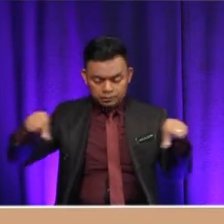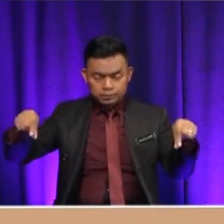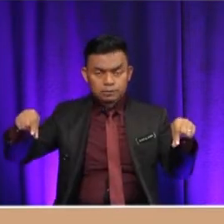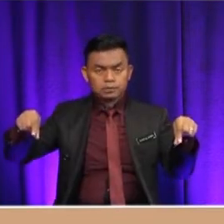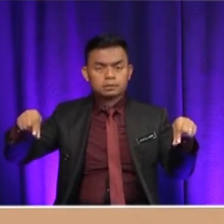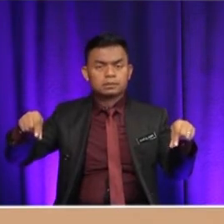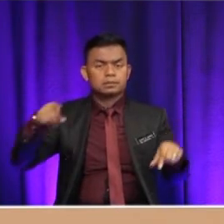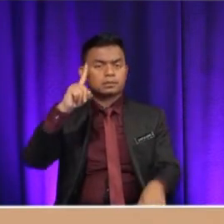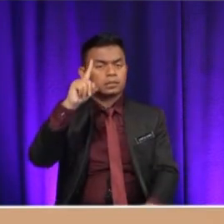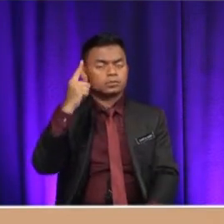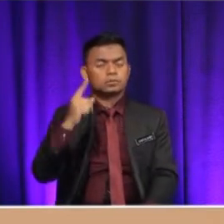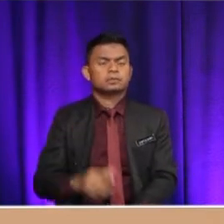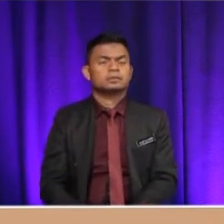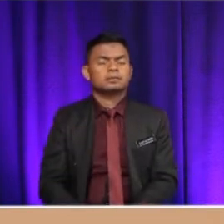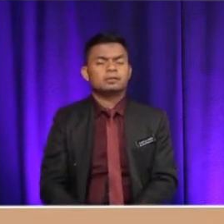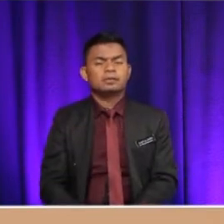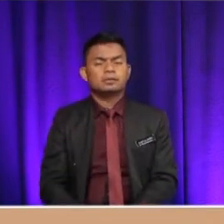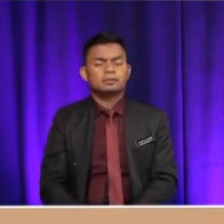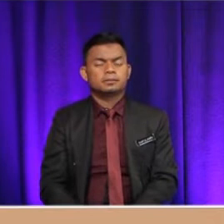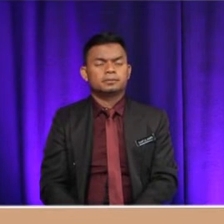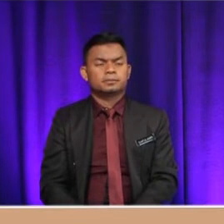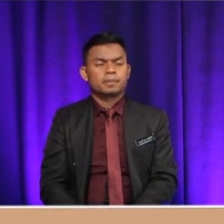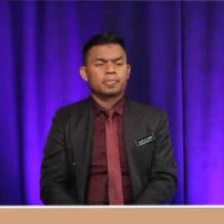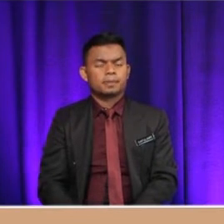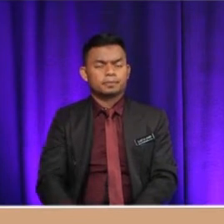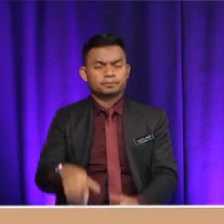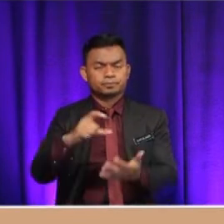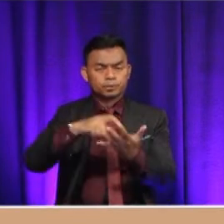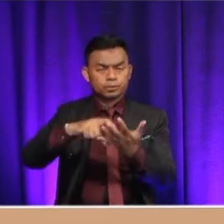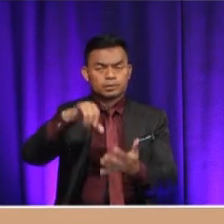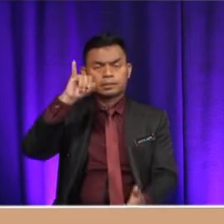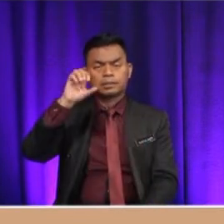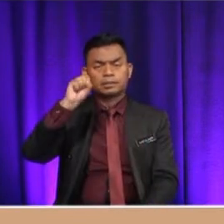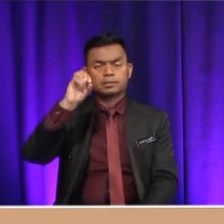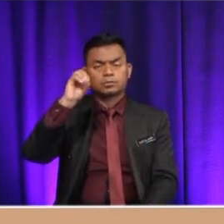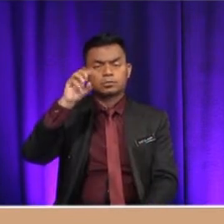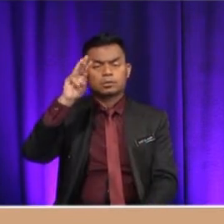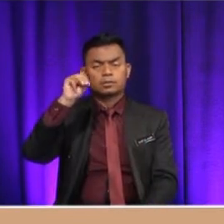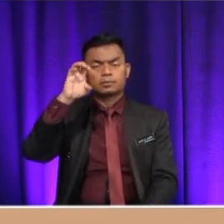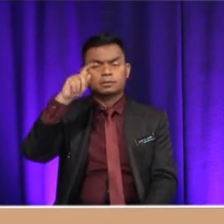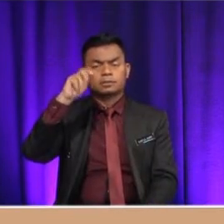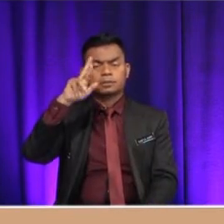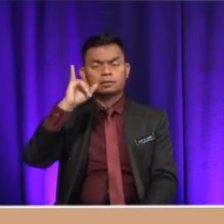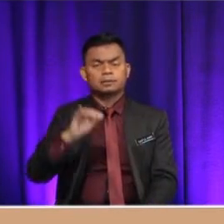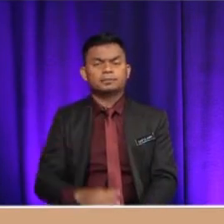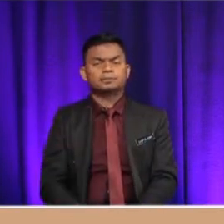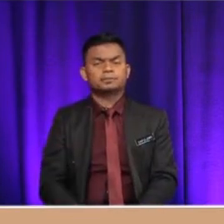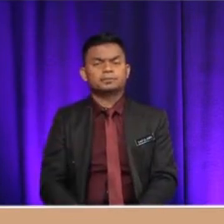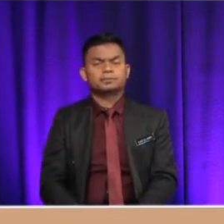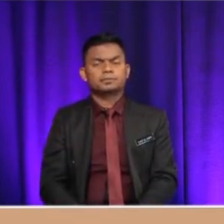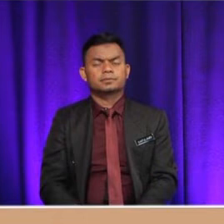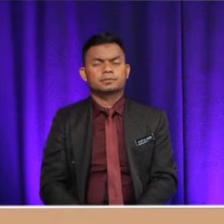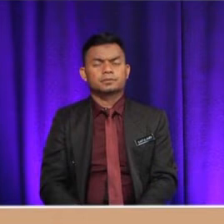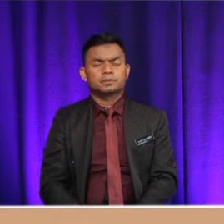ya. Okey, ini lukisan isometri. Pandangan 3 dimensi. Kat sini nampak arah aliran air, dia tunjukkan